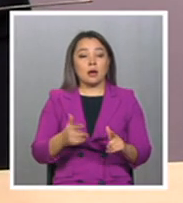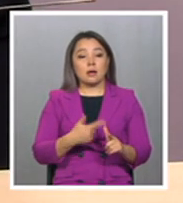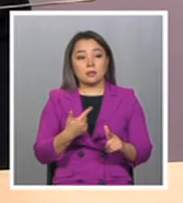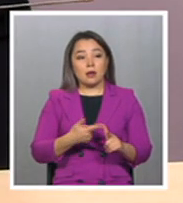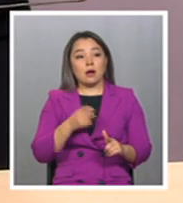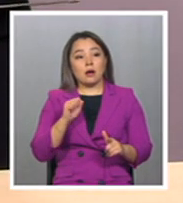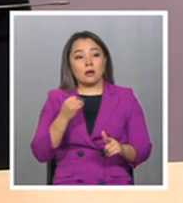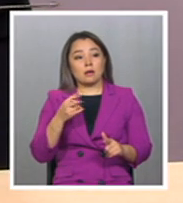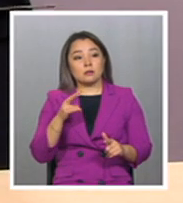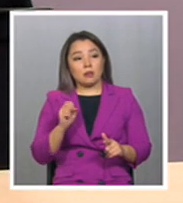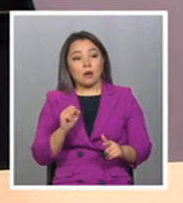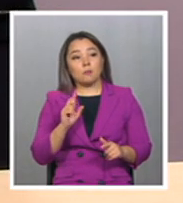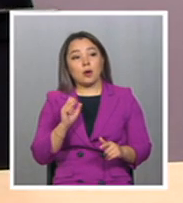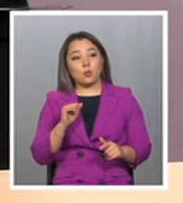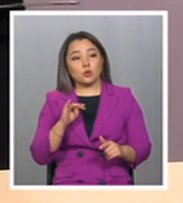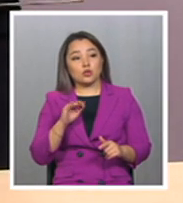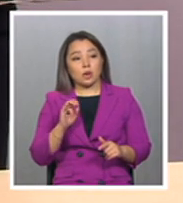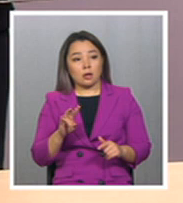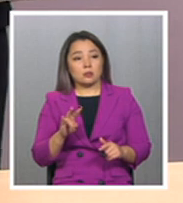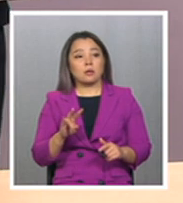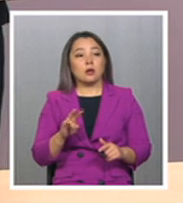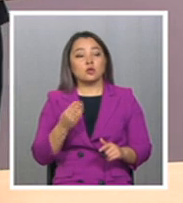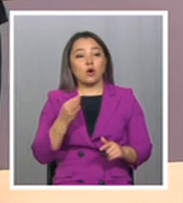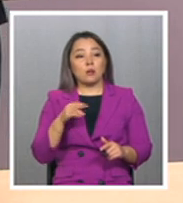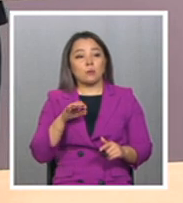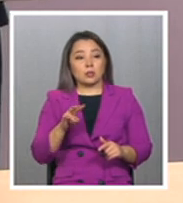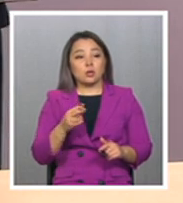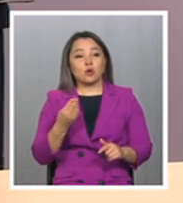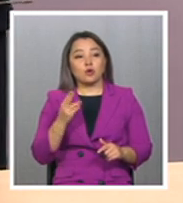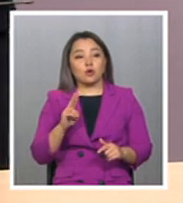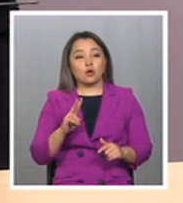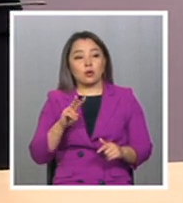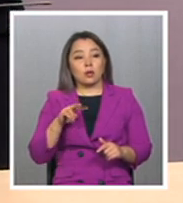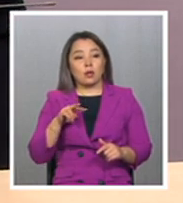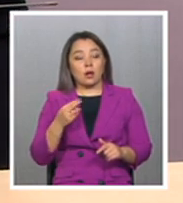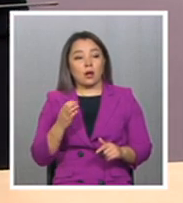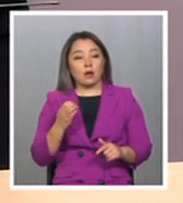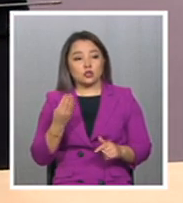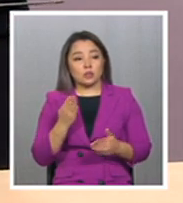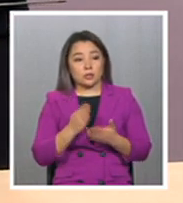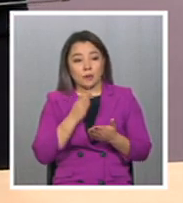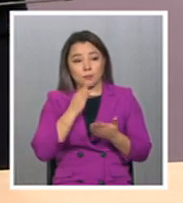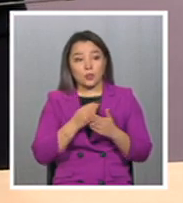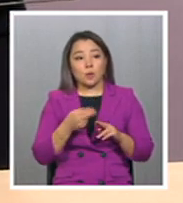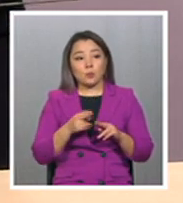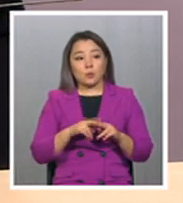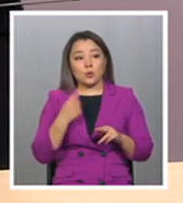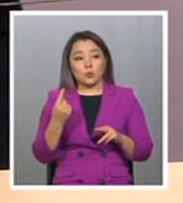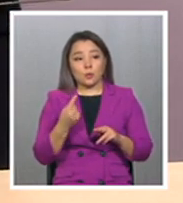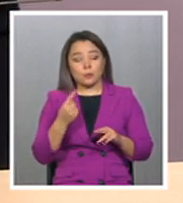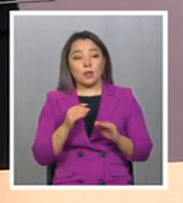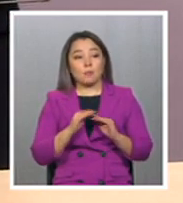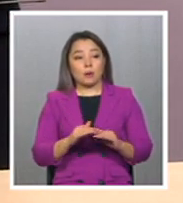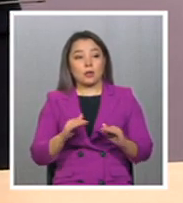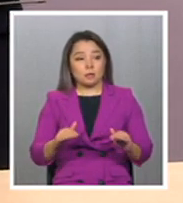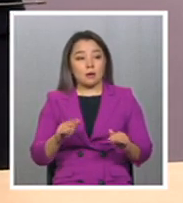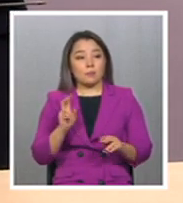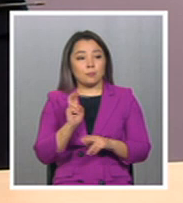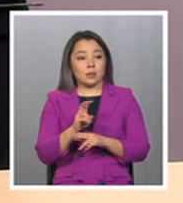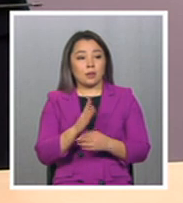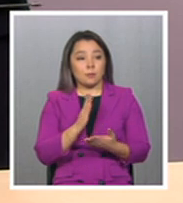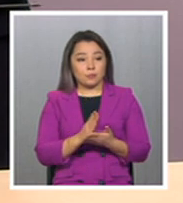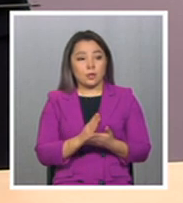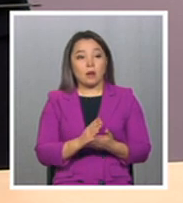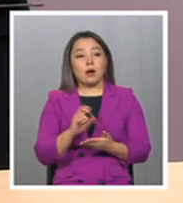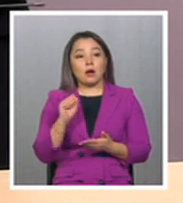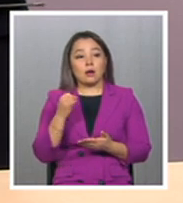Айна, Бауыржан, Шолпан және Күләш. Олардың біреуі балабақшаға барады.